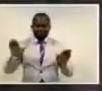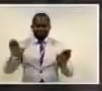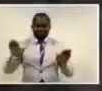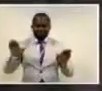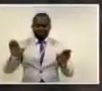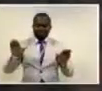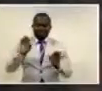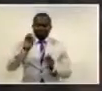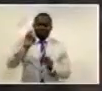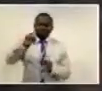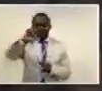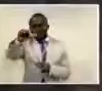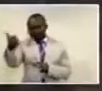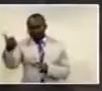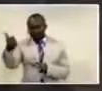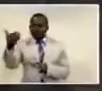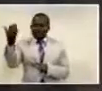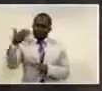okay undi